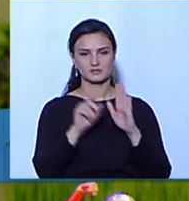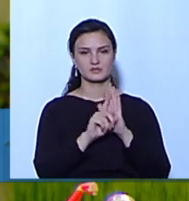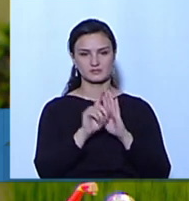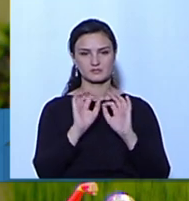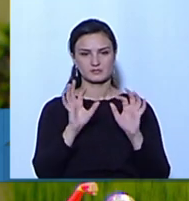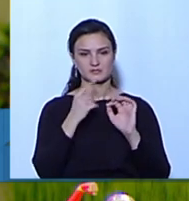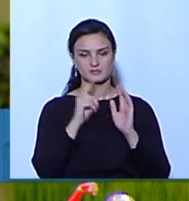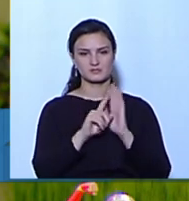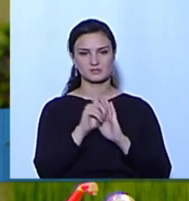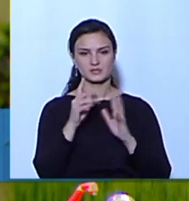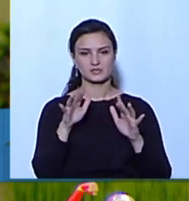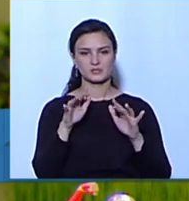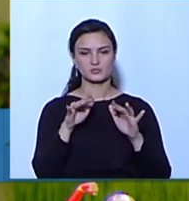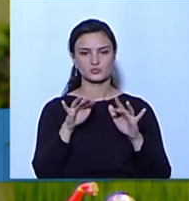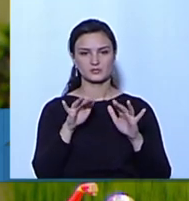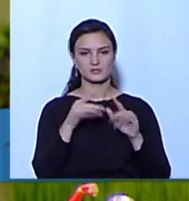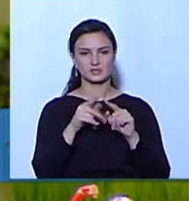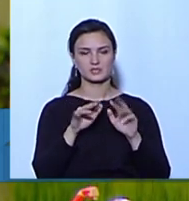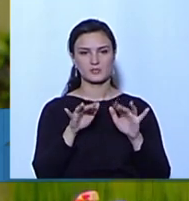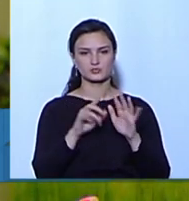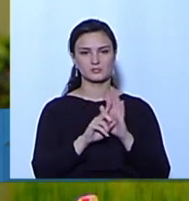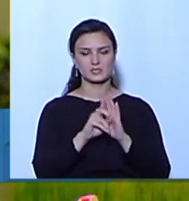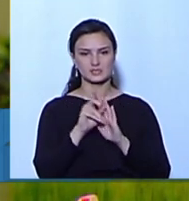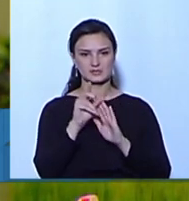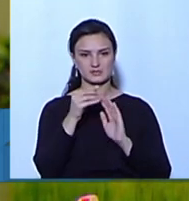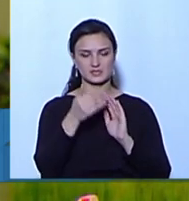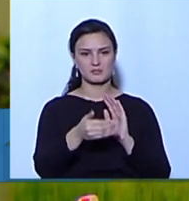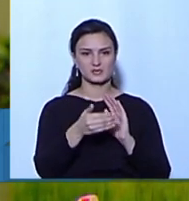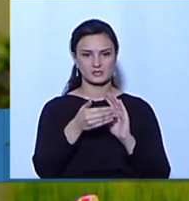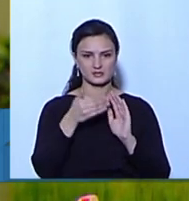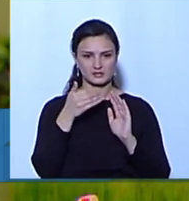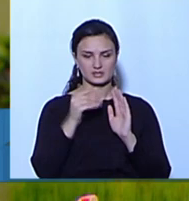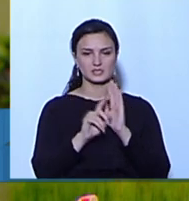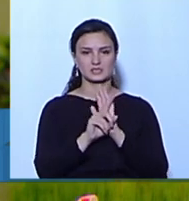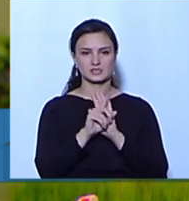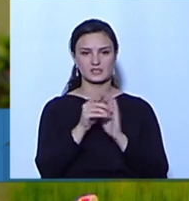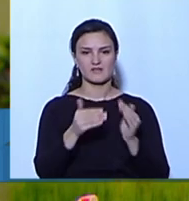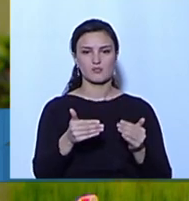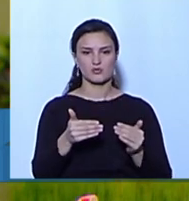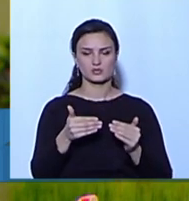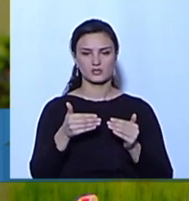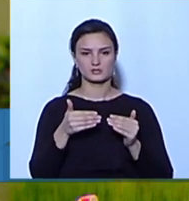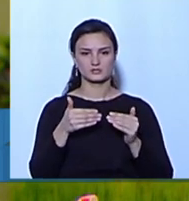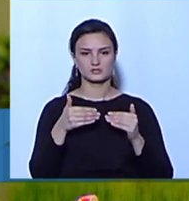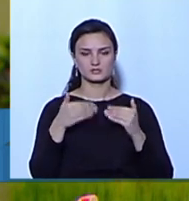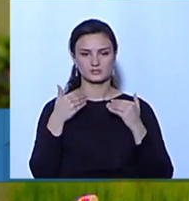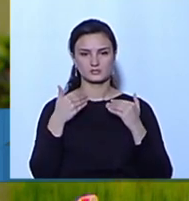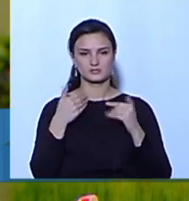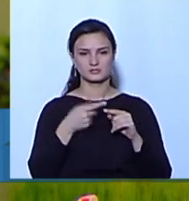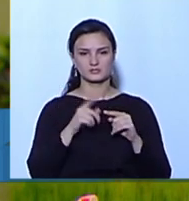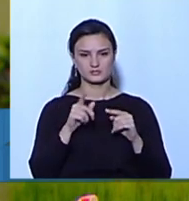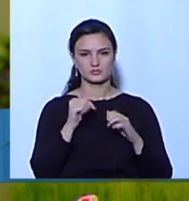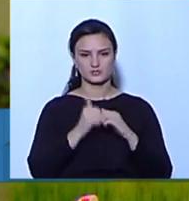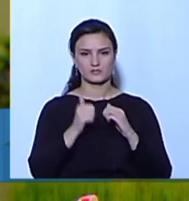იწყება მაგალითად დაბუჟების. და ეს დაბუჟება იწყება ქვედა კიდურებში და იწყება ქვემოდან და მოდის ზემოთ. ანუ